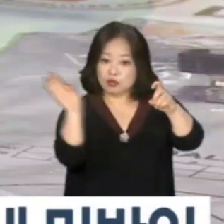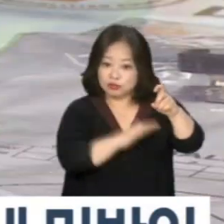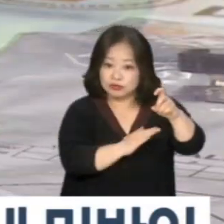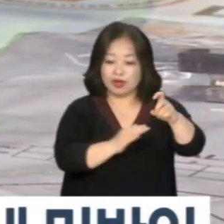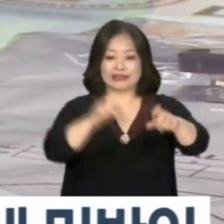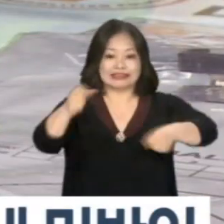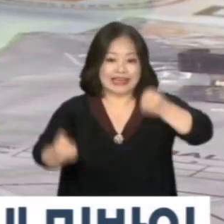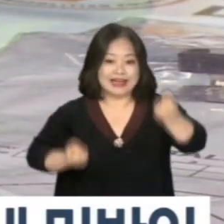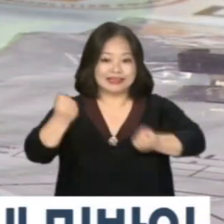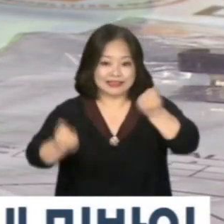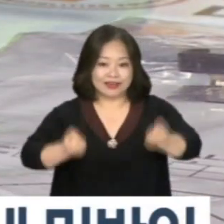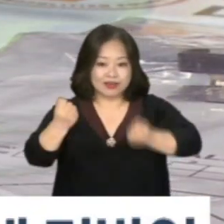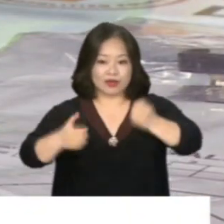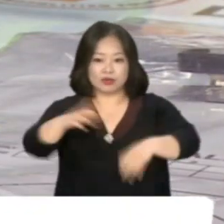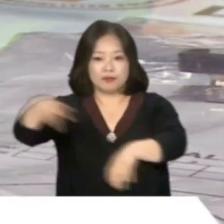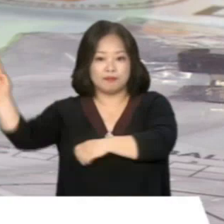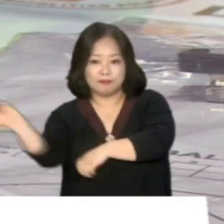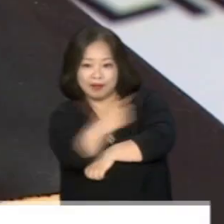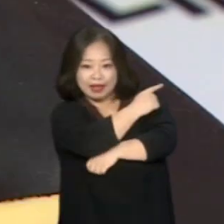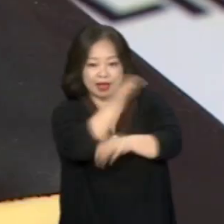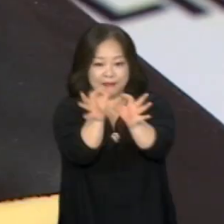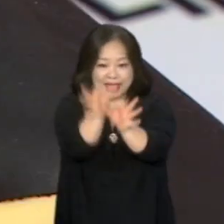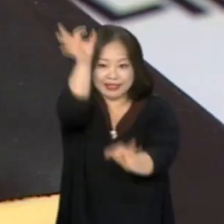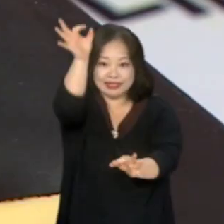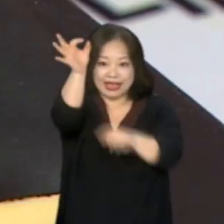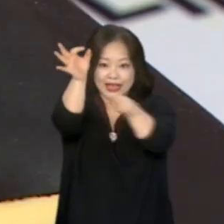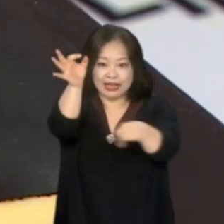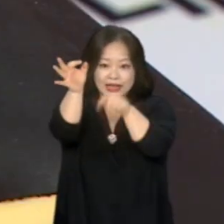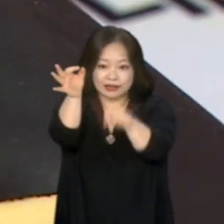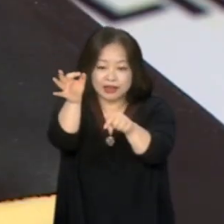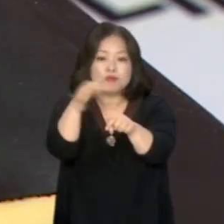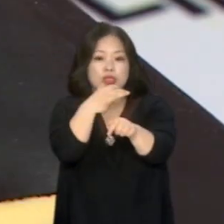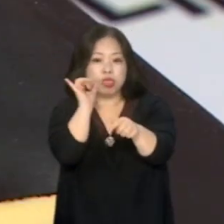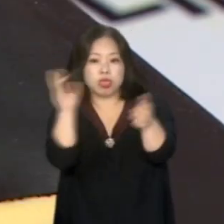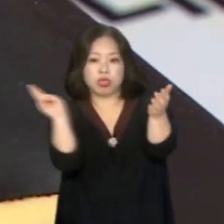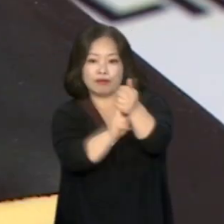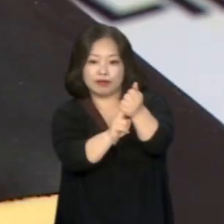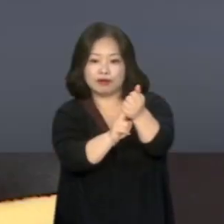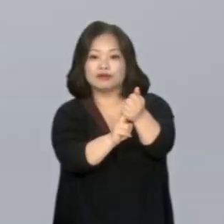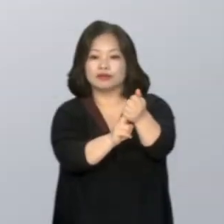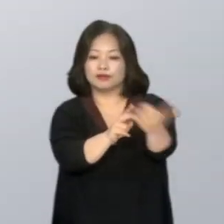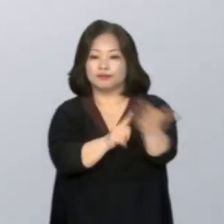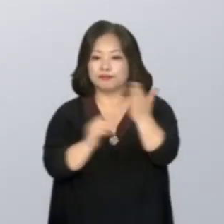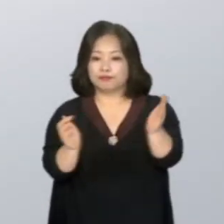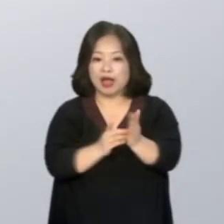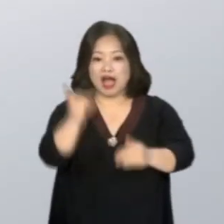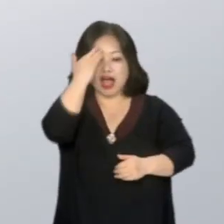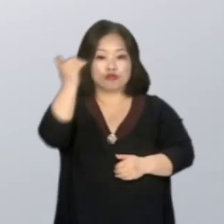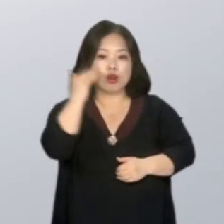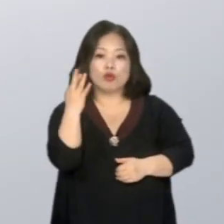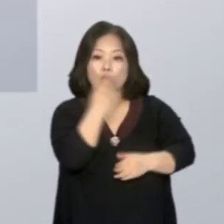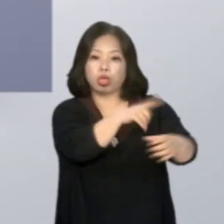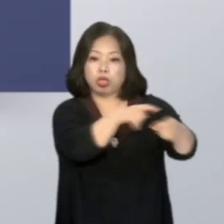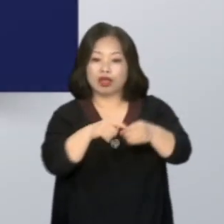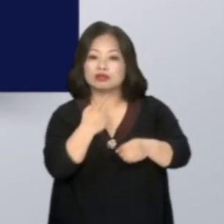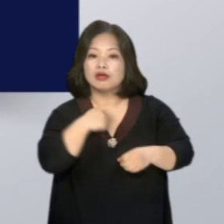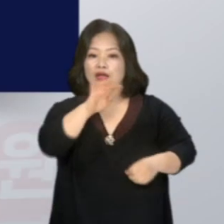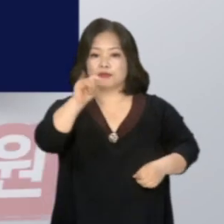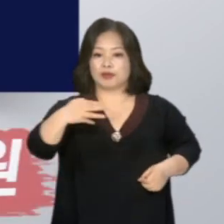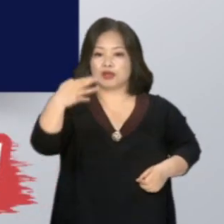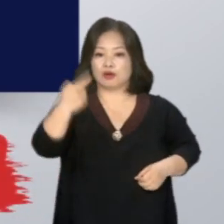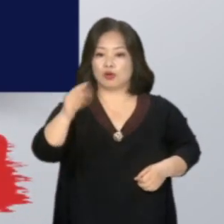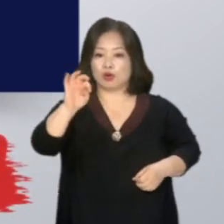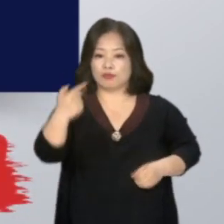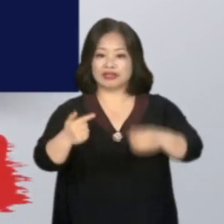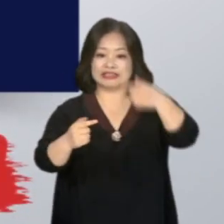안장이나 야구 배트의 마약류를 숨겨 국내로 밀반입하였습니다 이렇게 국내로 들어온 마약류는 필로폰